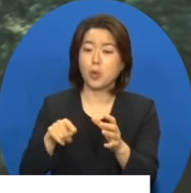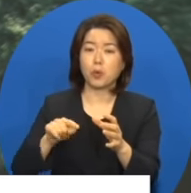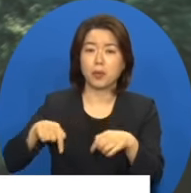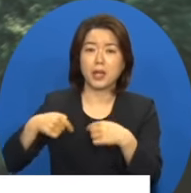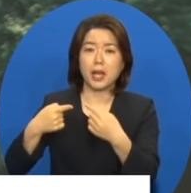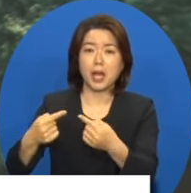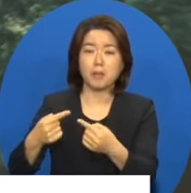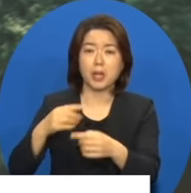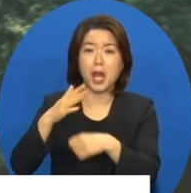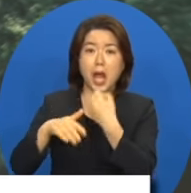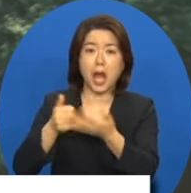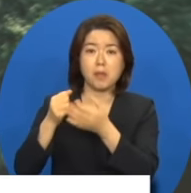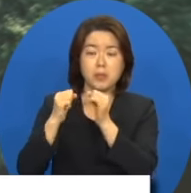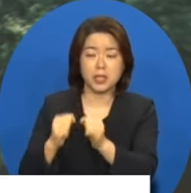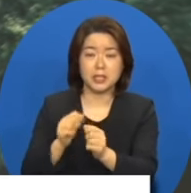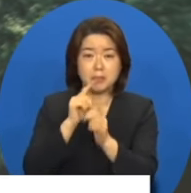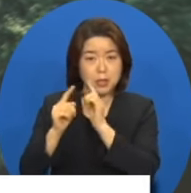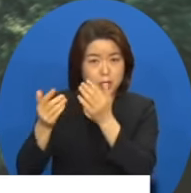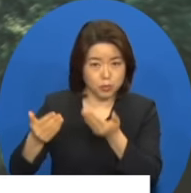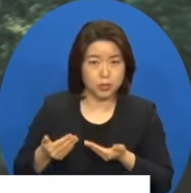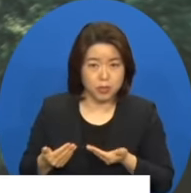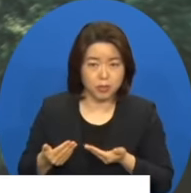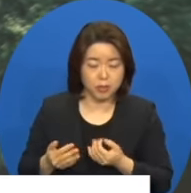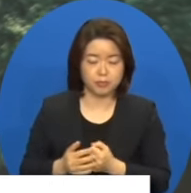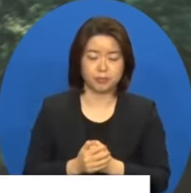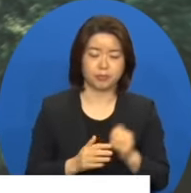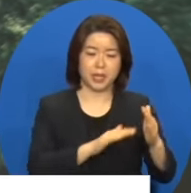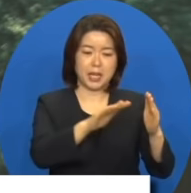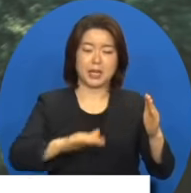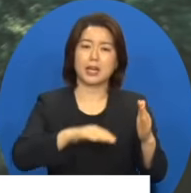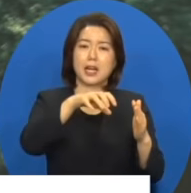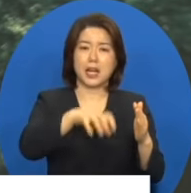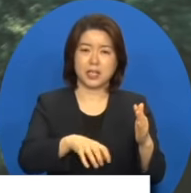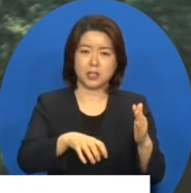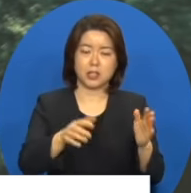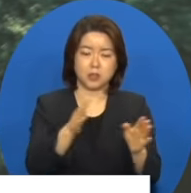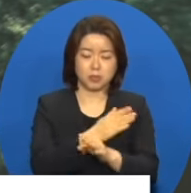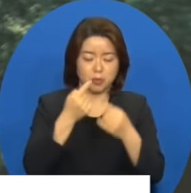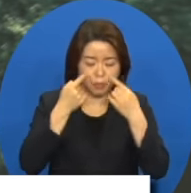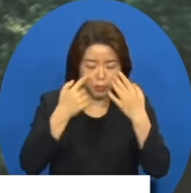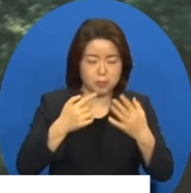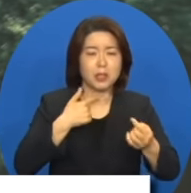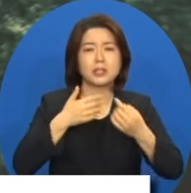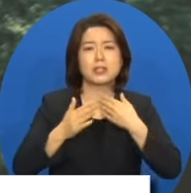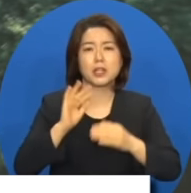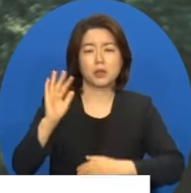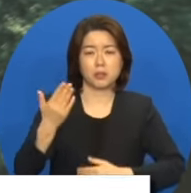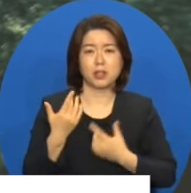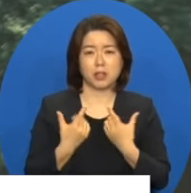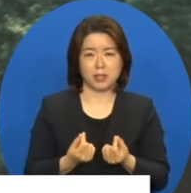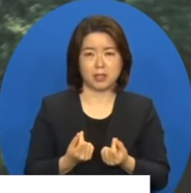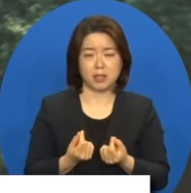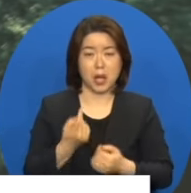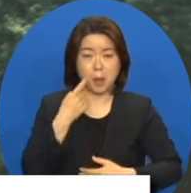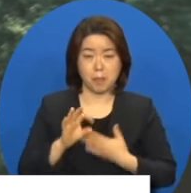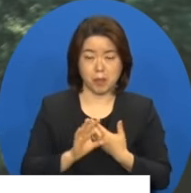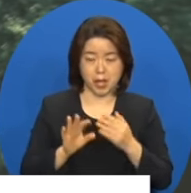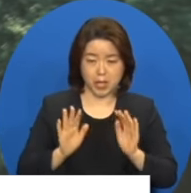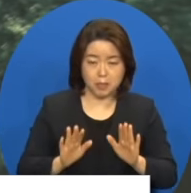있겠다 말씀하신 것, 가정에서부터 분명하게 체험이 되어야 합니다. 만약에 이번에